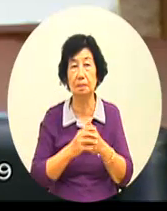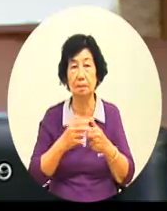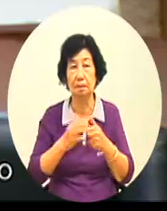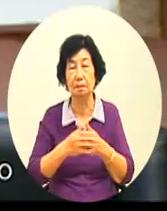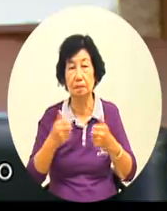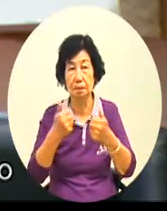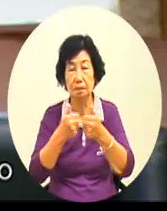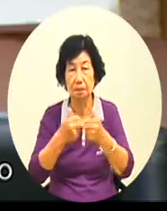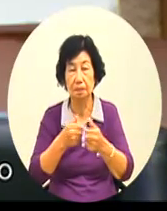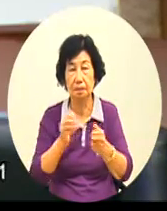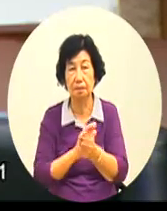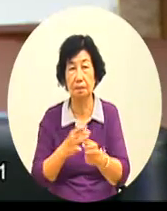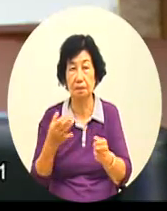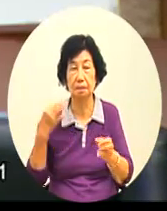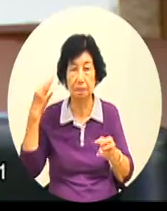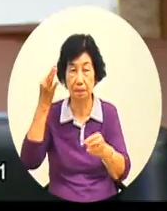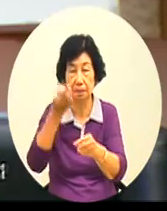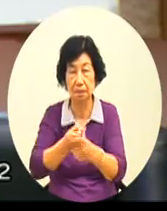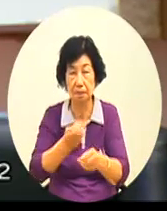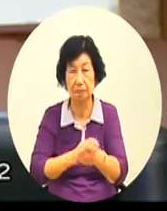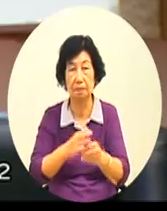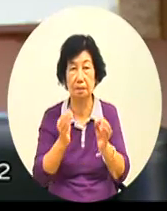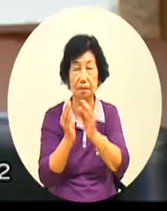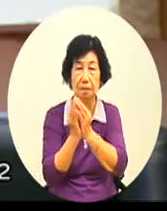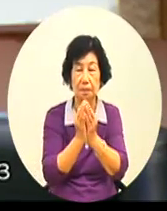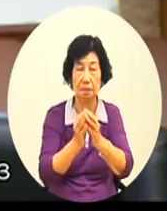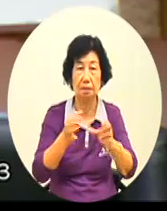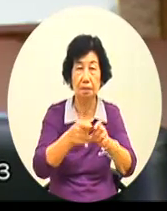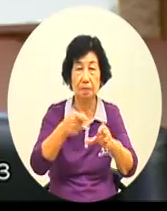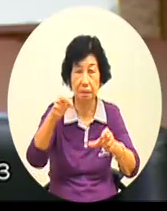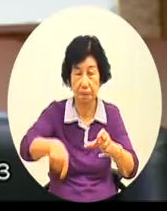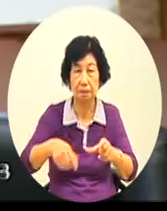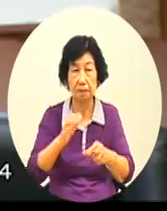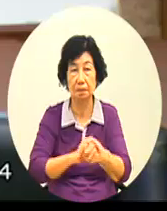的维持设施费